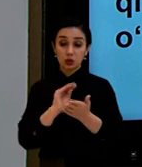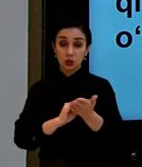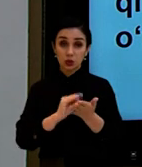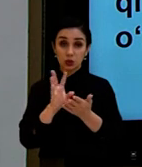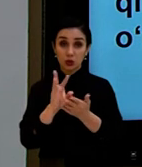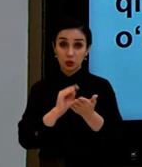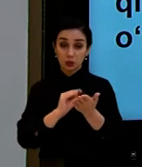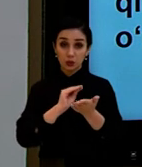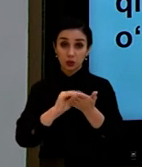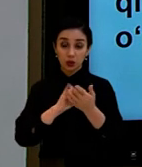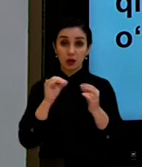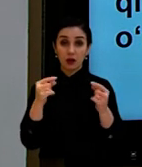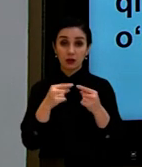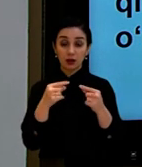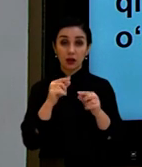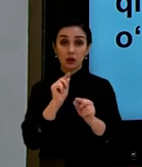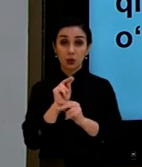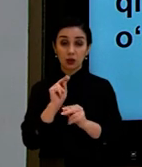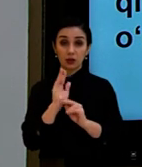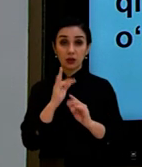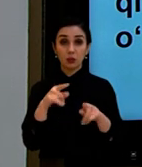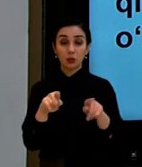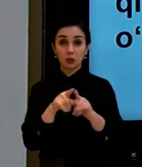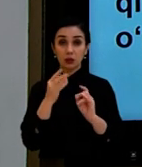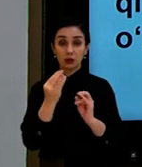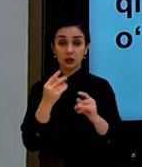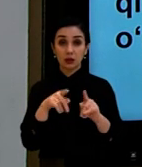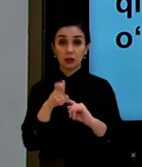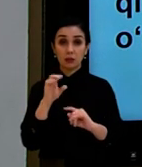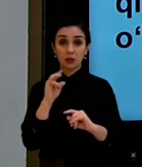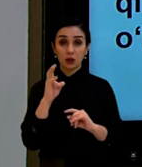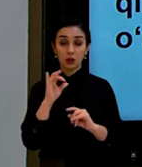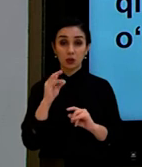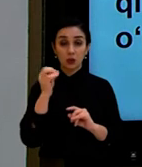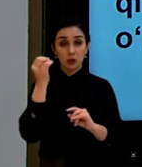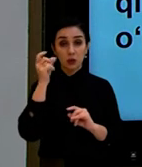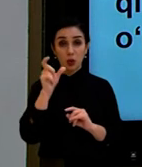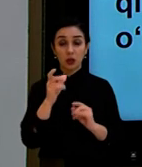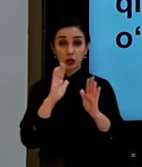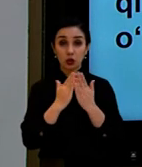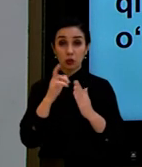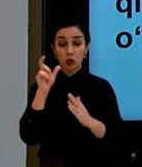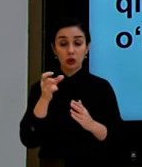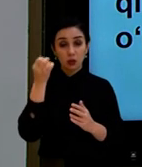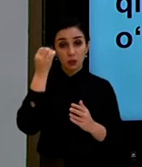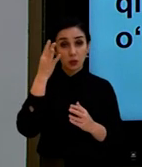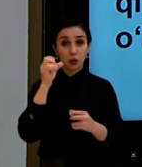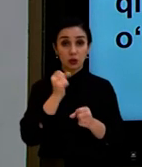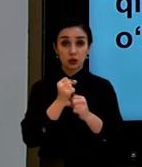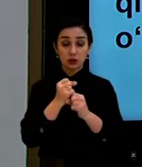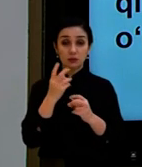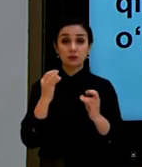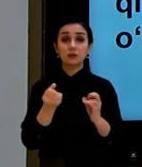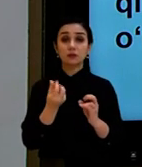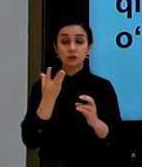uni aniqlikka o'rgatadi. Bu bilan Bekon kitob odamni bilag'on qiladi deyapti. Demak, siz qancha